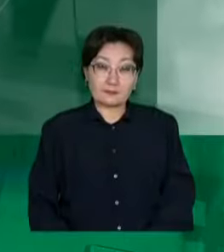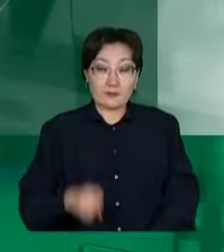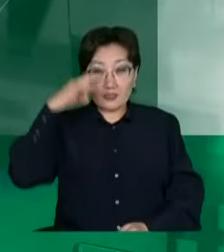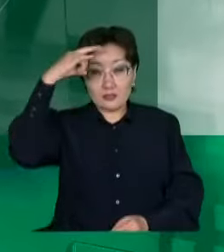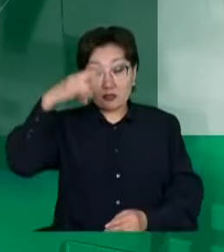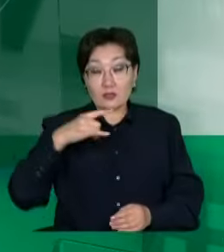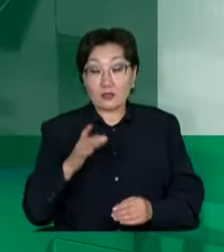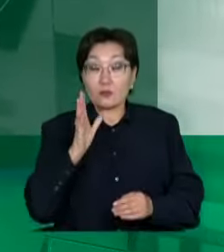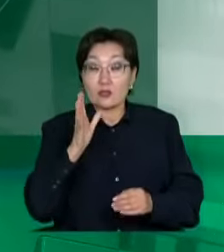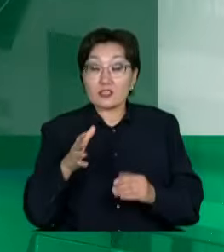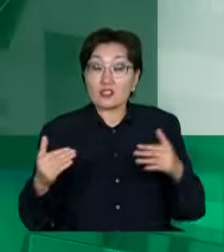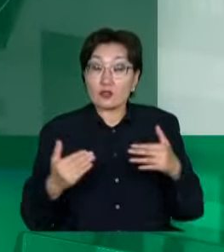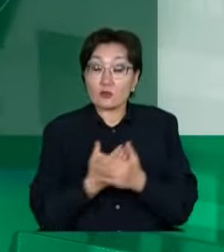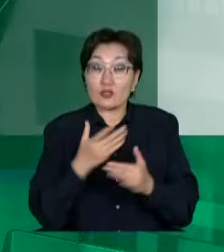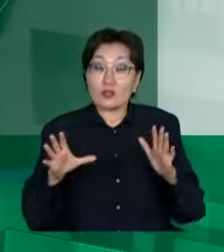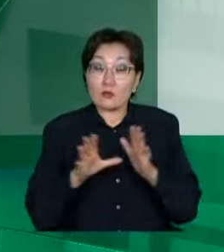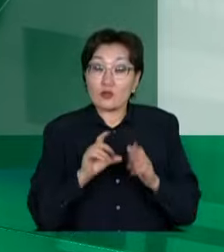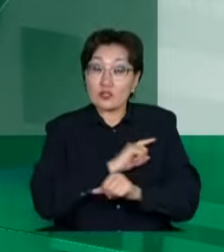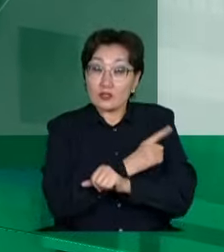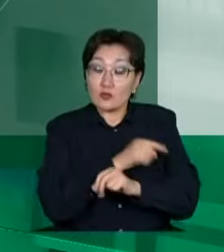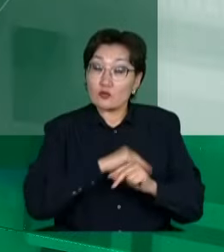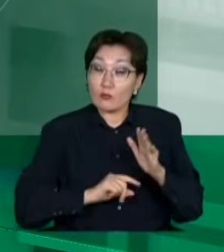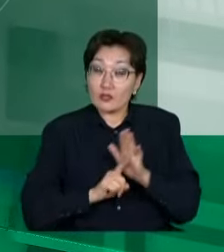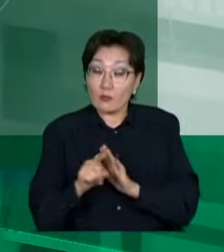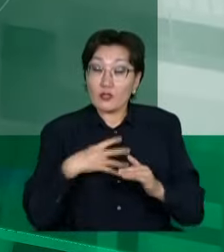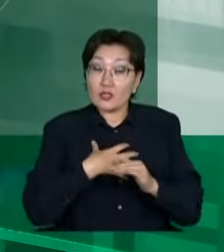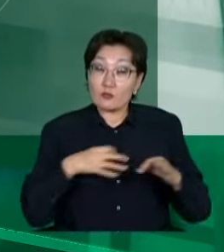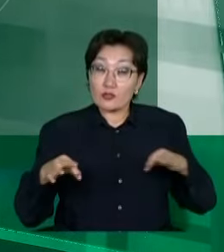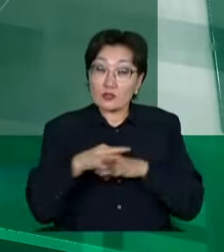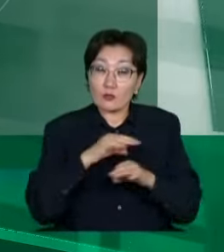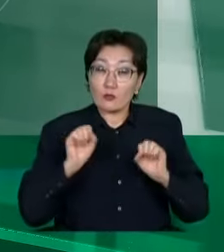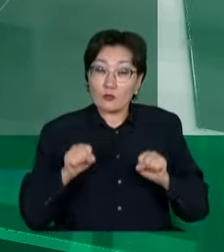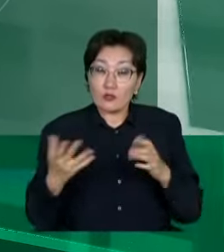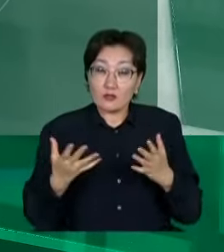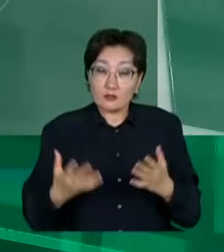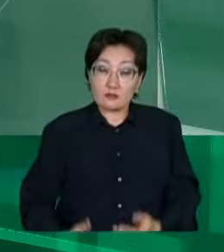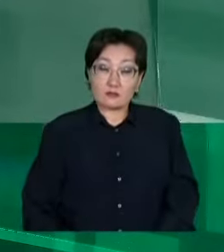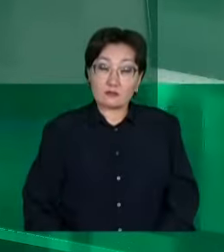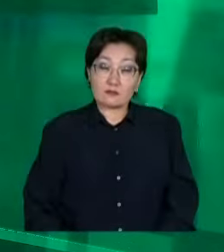Елімізде алдағы 5 жылда жаңа электр қуаты іске қосылады. Маңызды жобаның мүмкіндігі қандай?